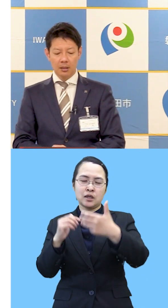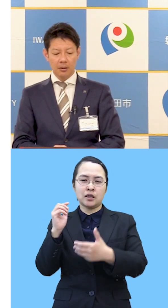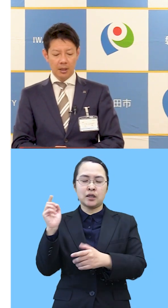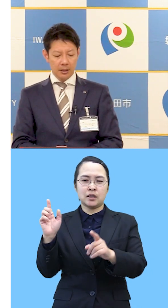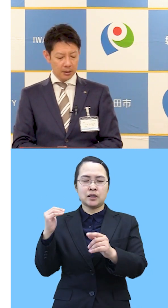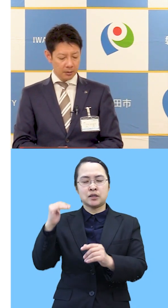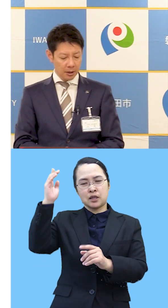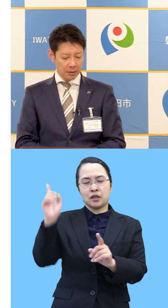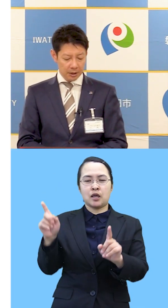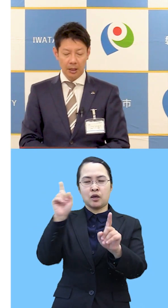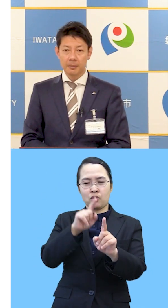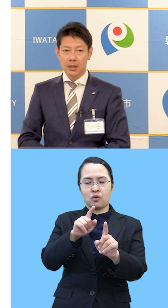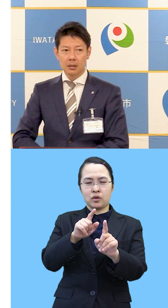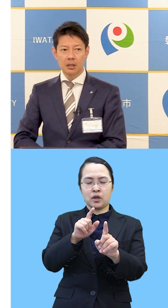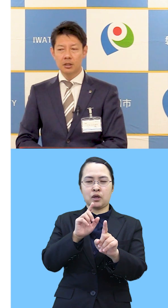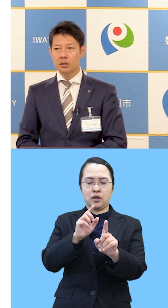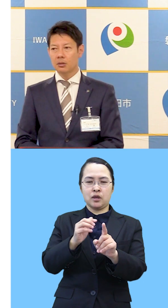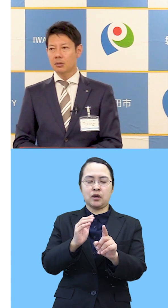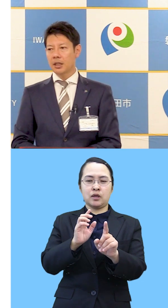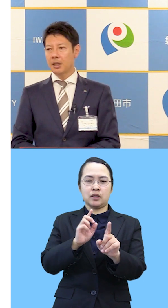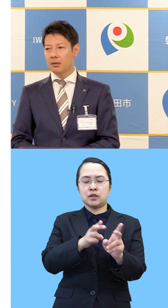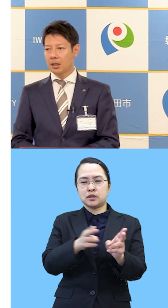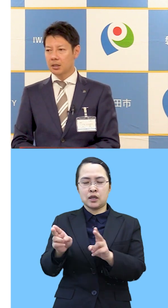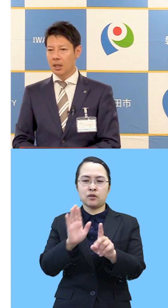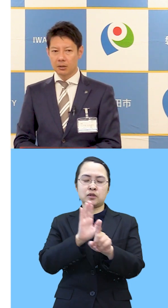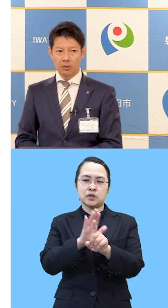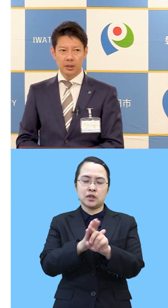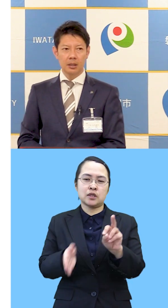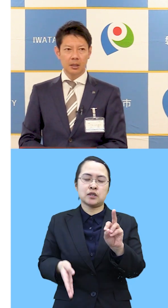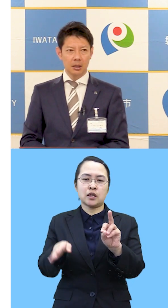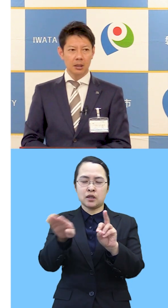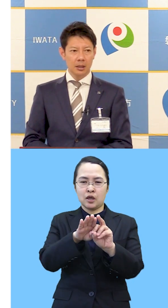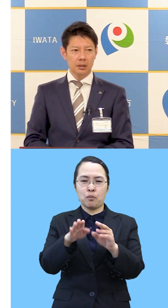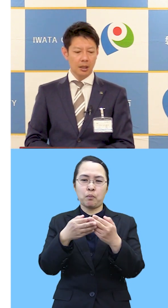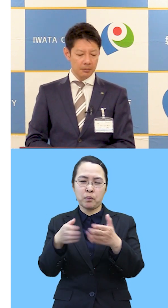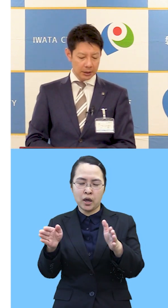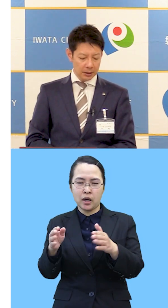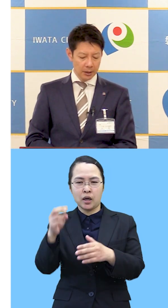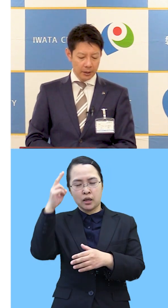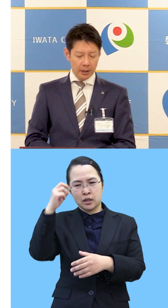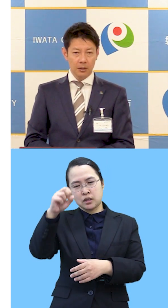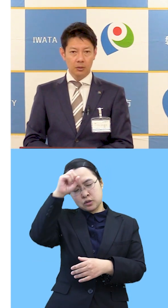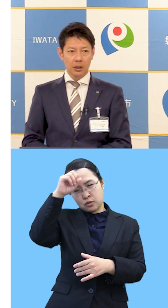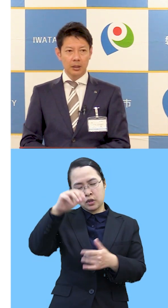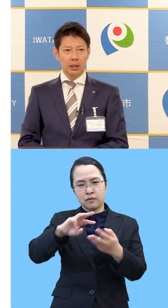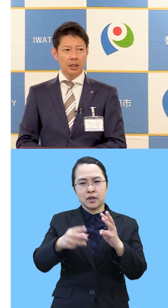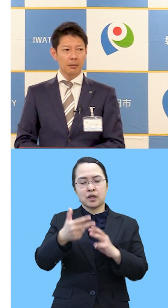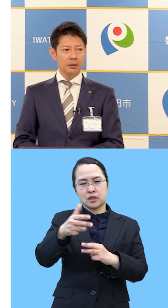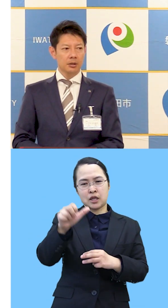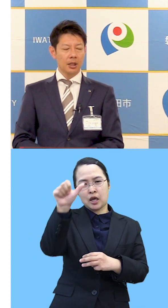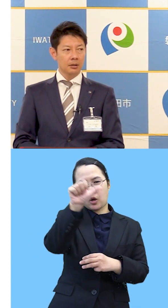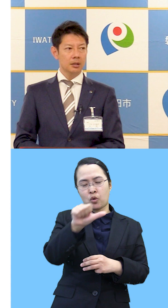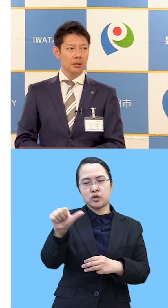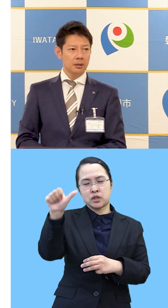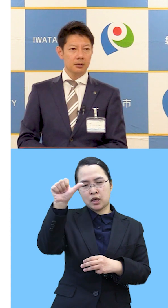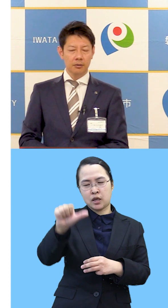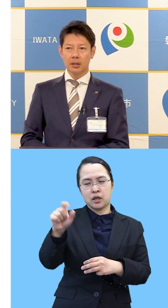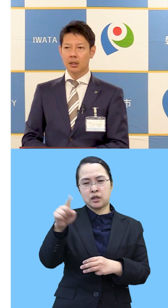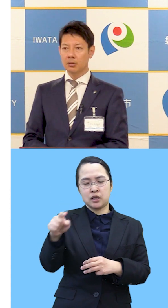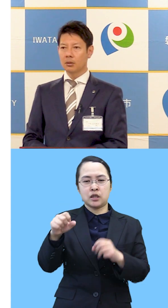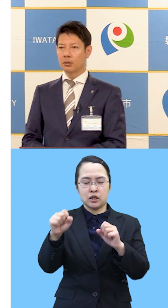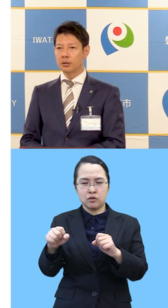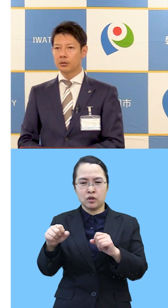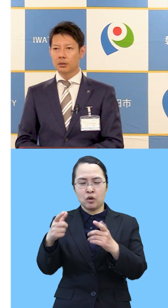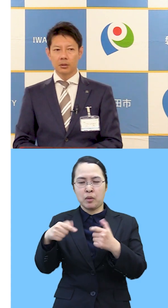見支援センターを開設をいたしました。認知症は今磐田市で約5000人いらっしゃいます。この方々が毎年100人ぐらいずつ